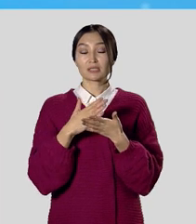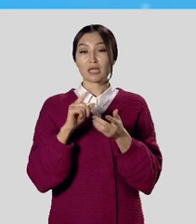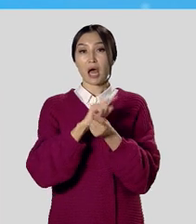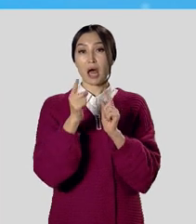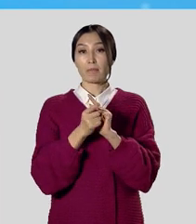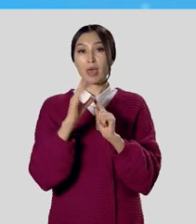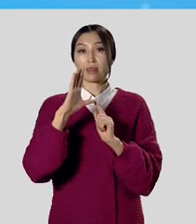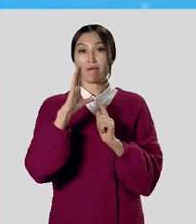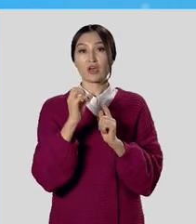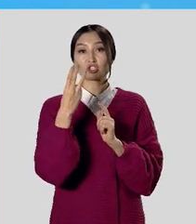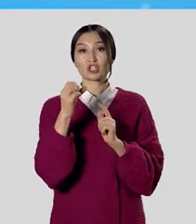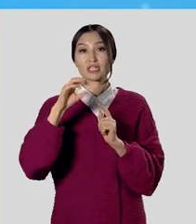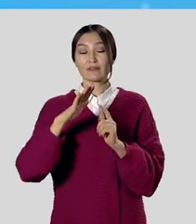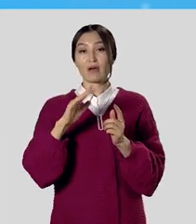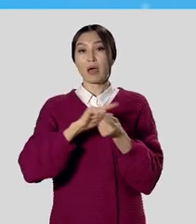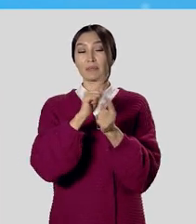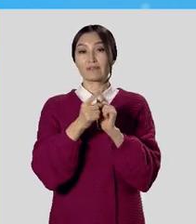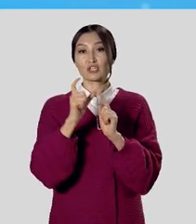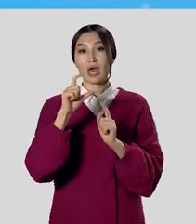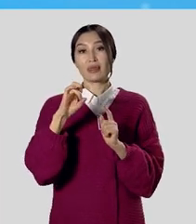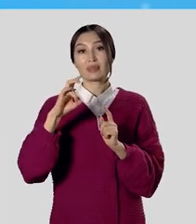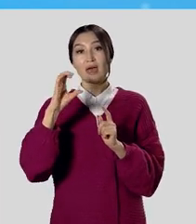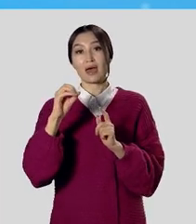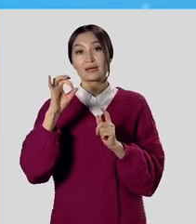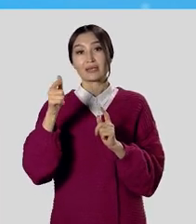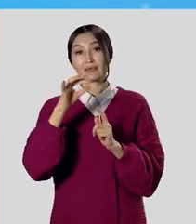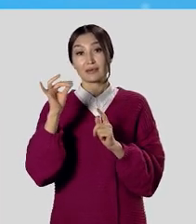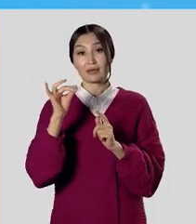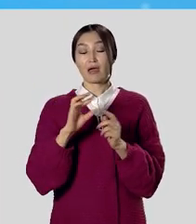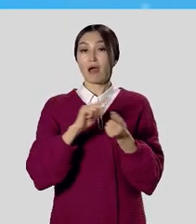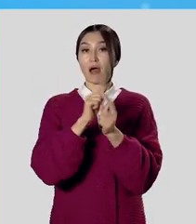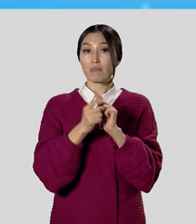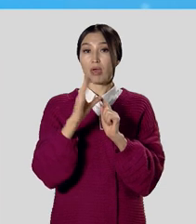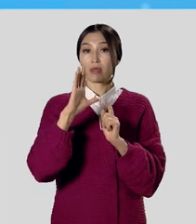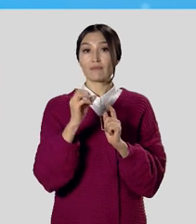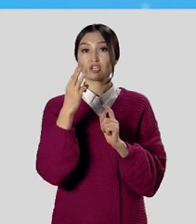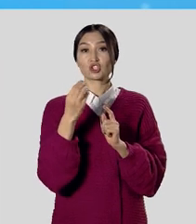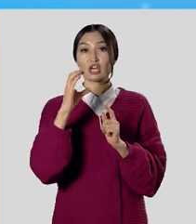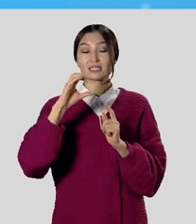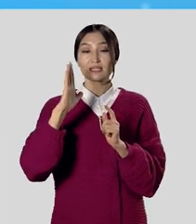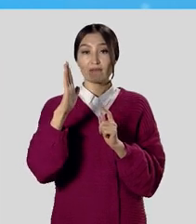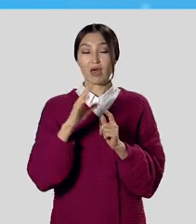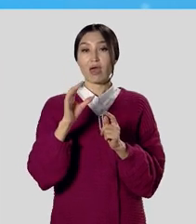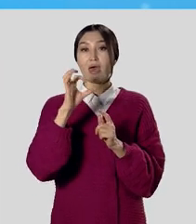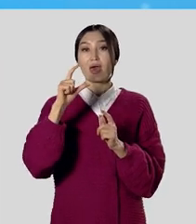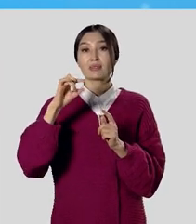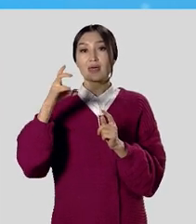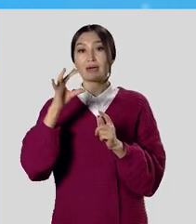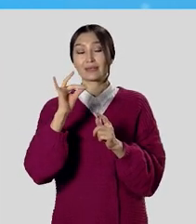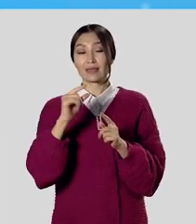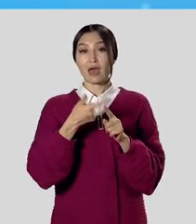обмен веществ и превращение энергии. Обмен веществ и превращение энергии –